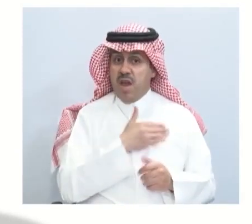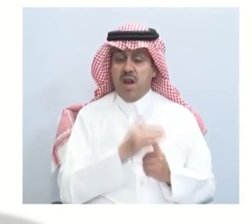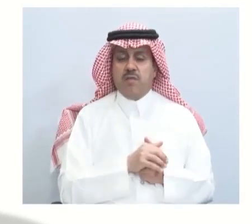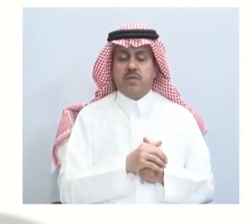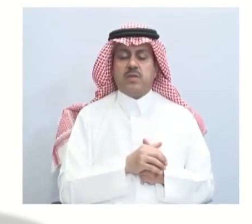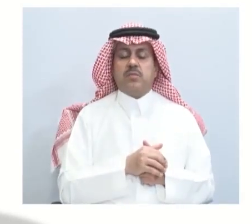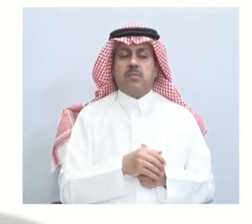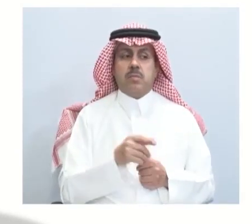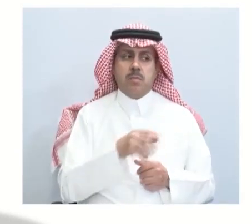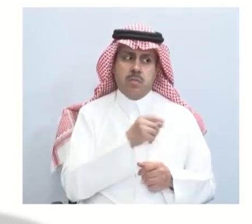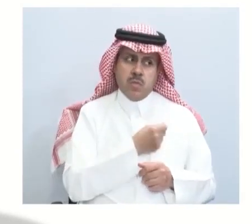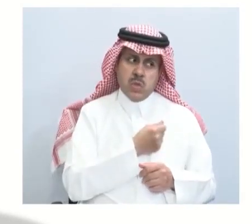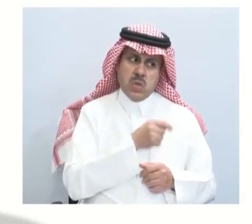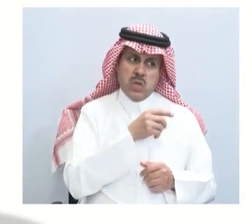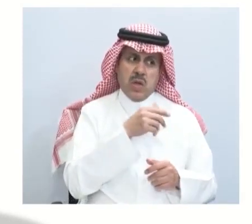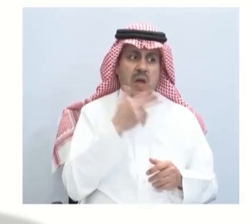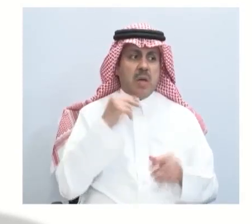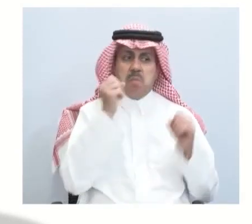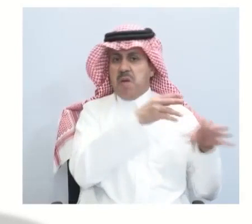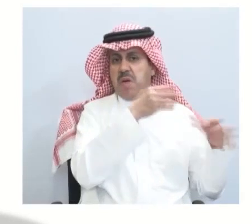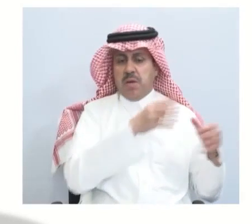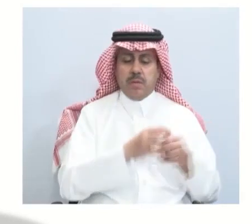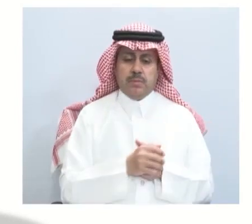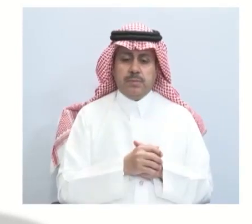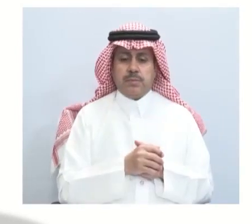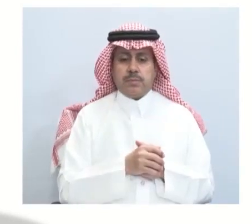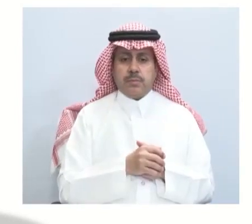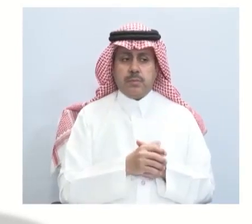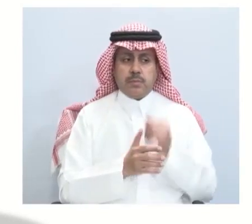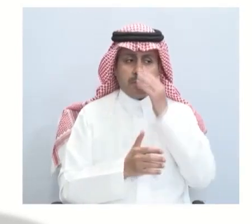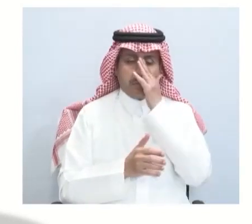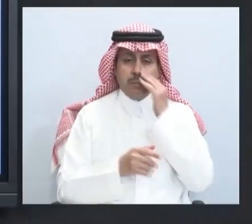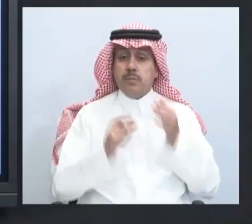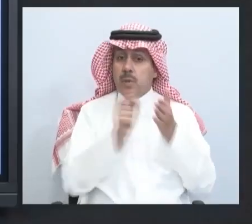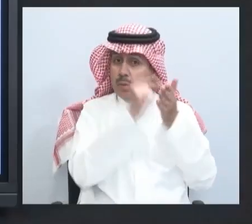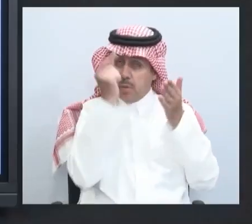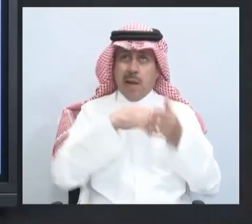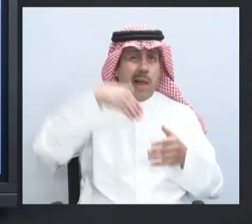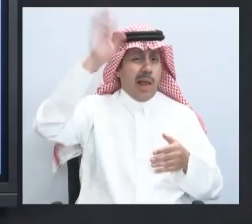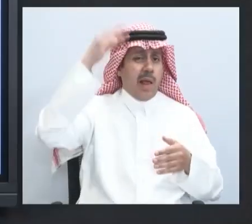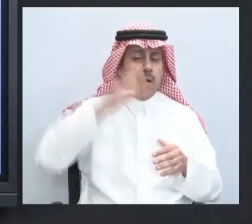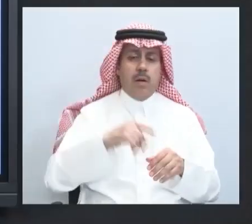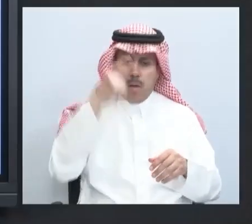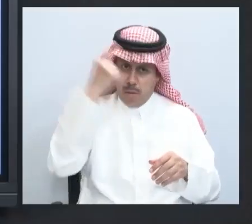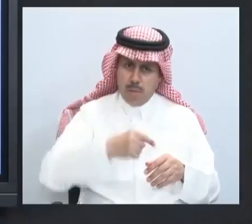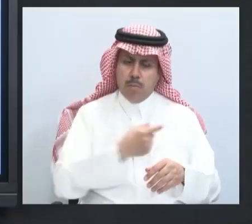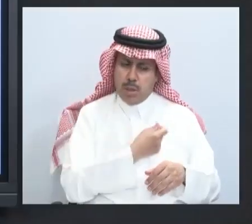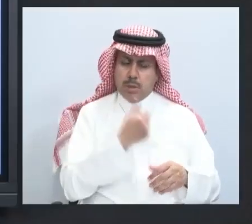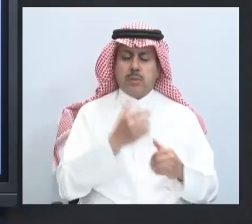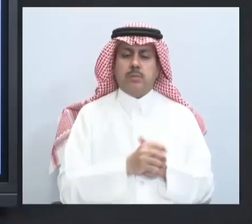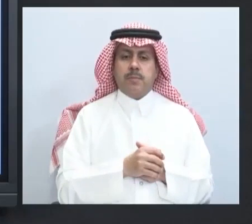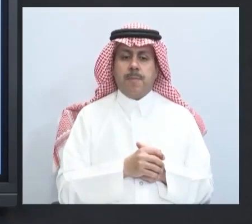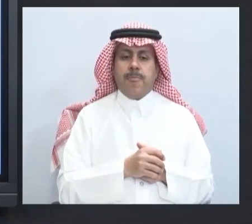كراهيه الخير للناس هذا هو الاصل هو يعترض على قضاء الله وقدره يعني كانه يقول